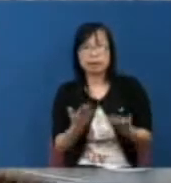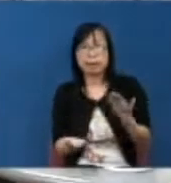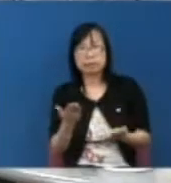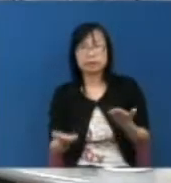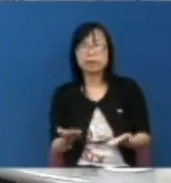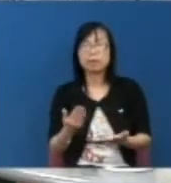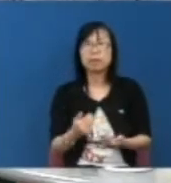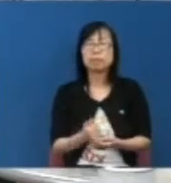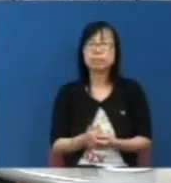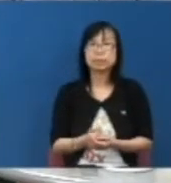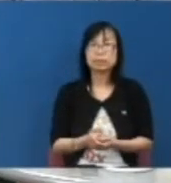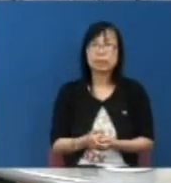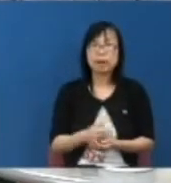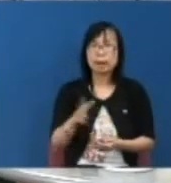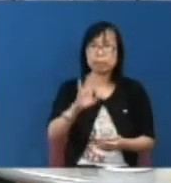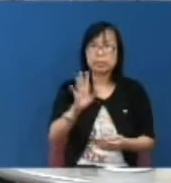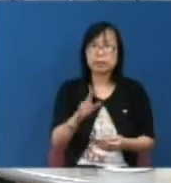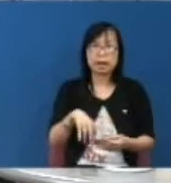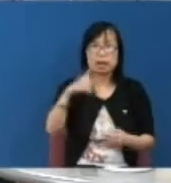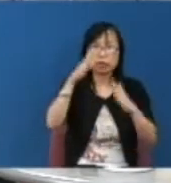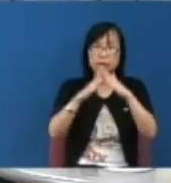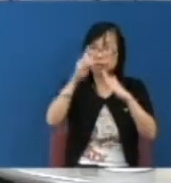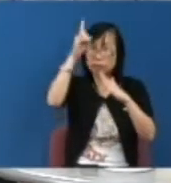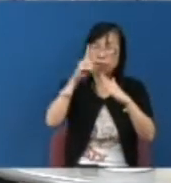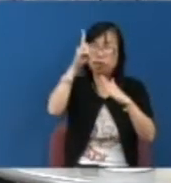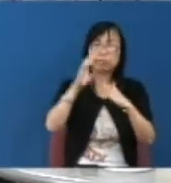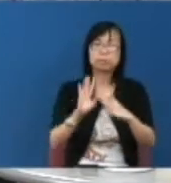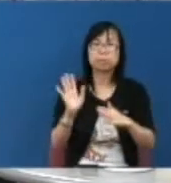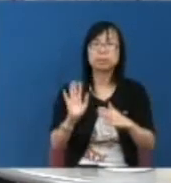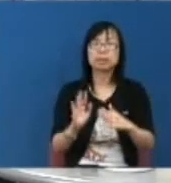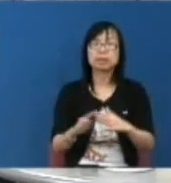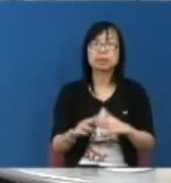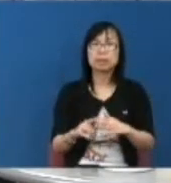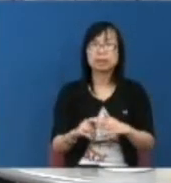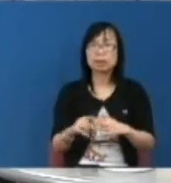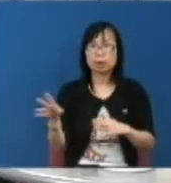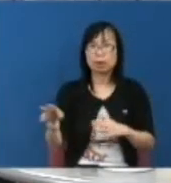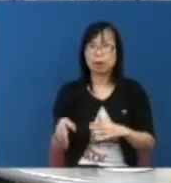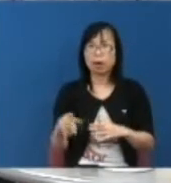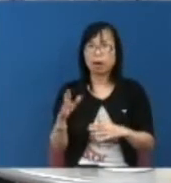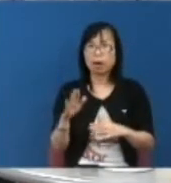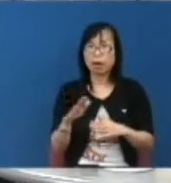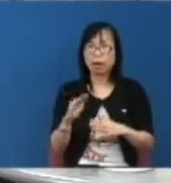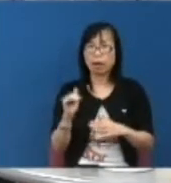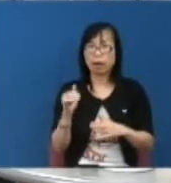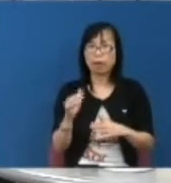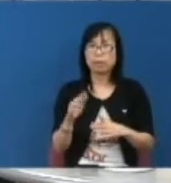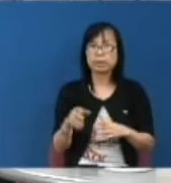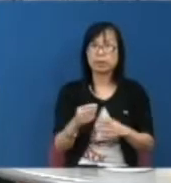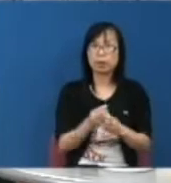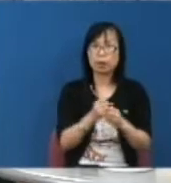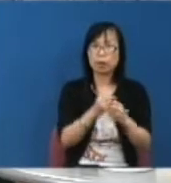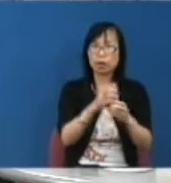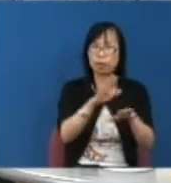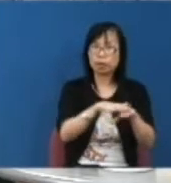哋唔需要下下喺個天台啦，因為佢頭先阿 Christine 所講，可能佢係有一個 podium，